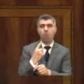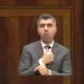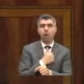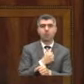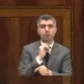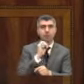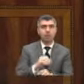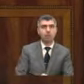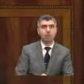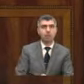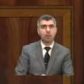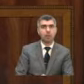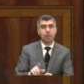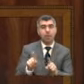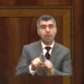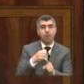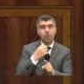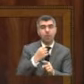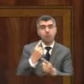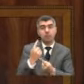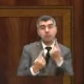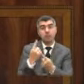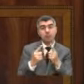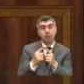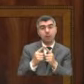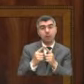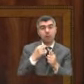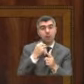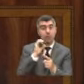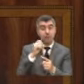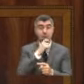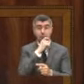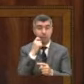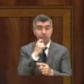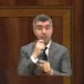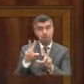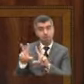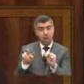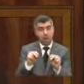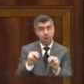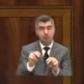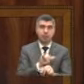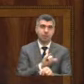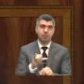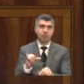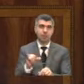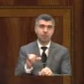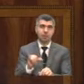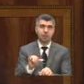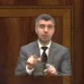واللي عجبتيني فيها هي قلتي الطقوس، فعلا الطقوس ديالكم ماشي هي الطقوس ديالنا سيد الوزير في رمضان.